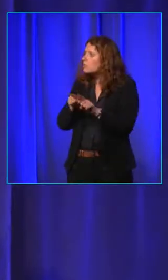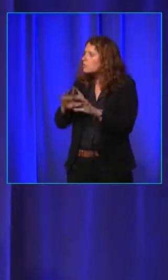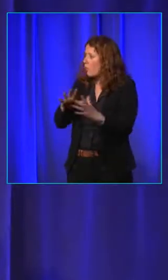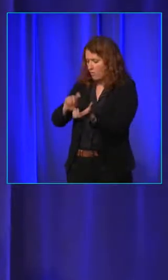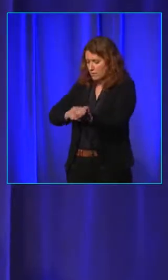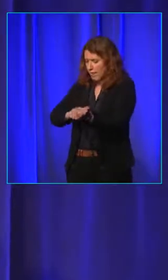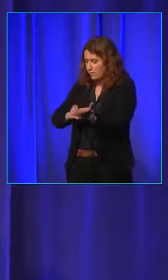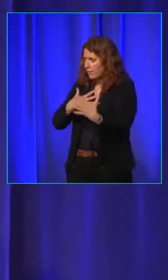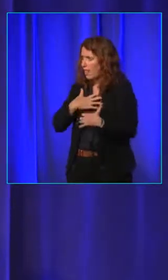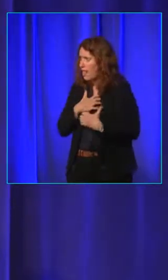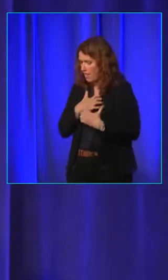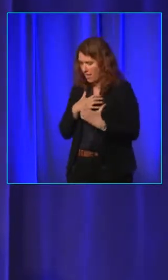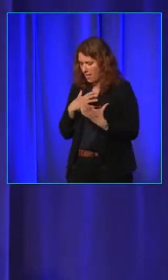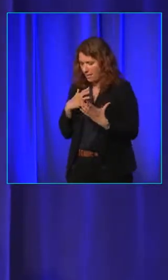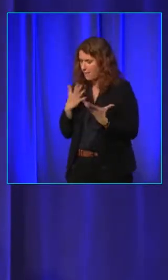J'utilise ces techniques.